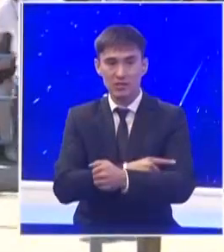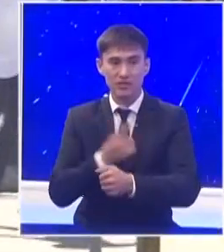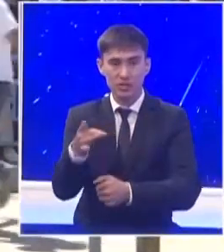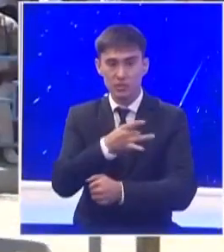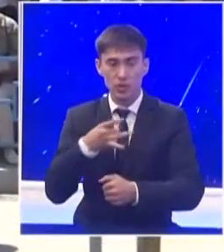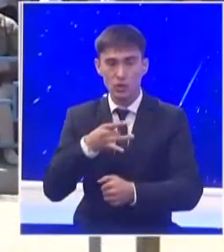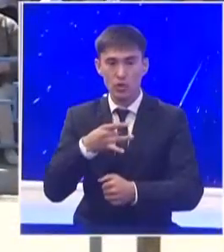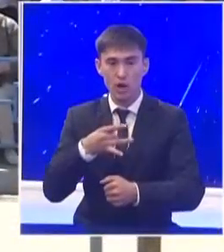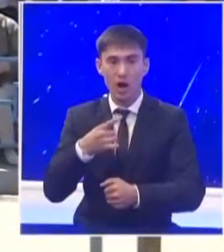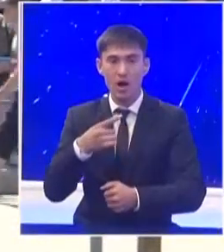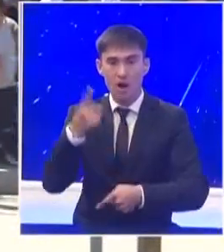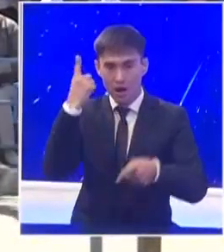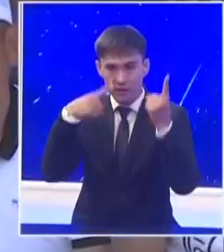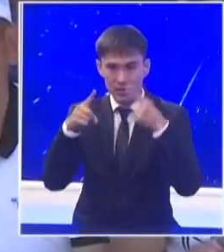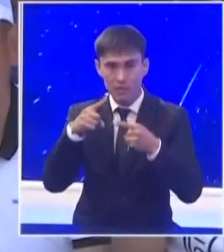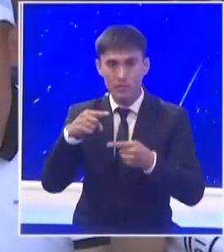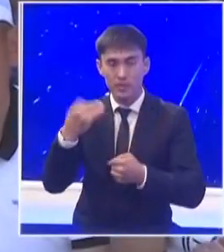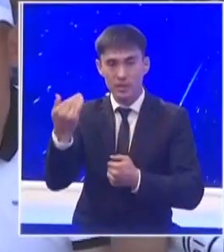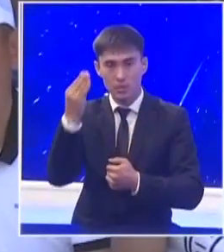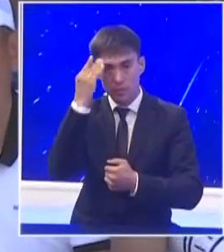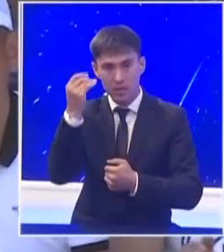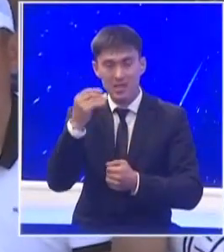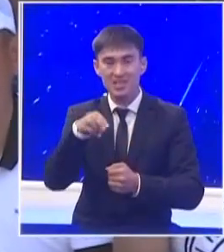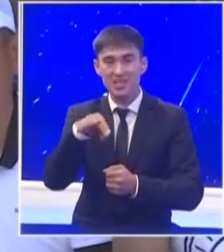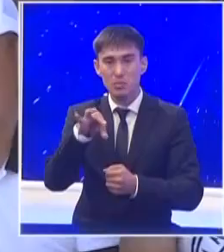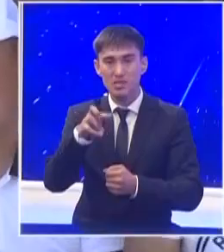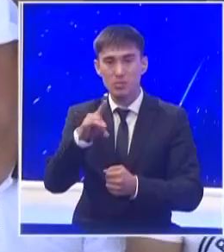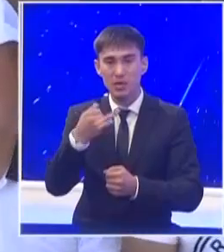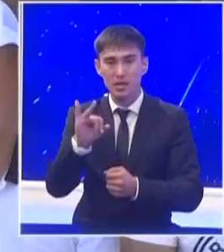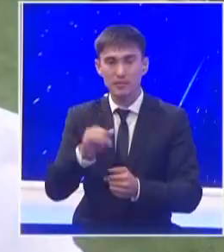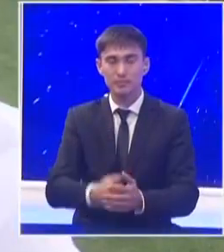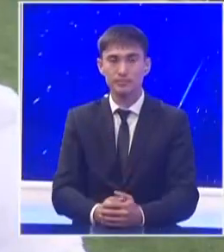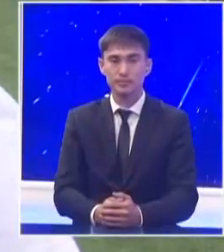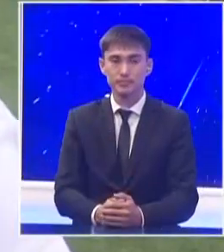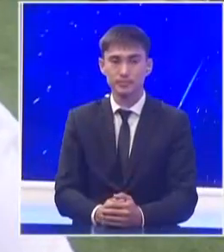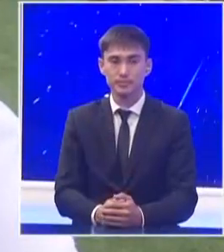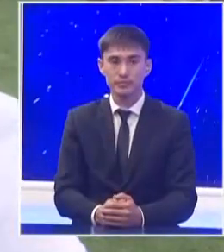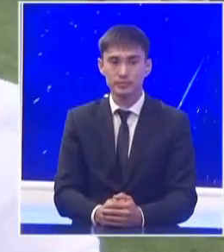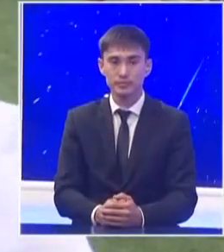регионе, автором и инициатором которого стал Тимир Спатаев.